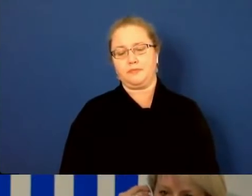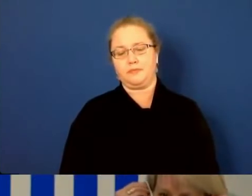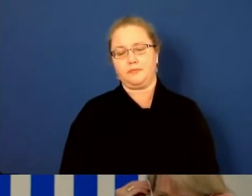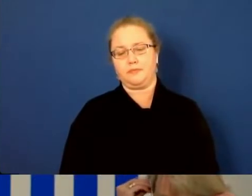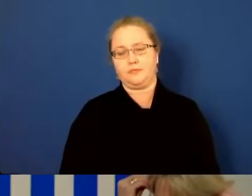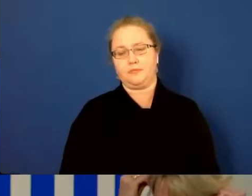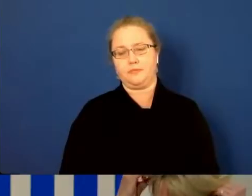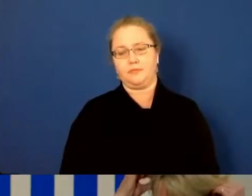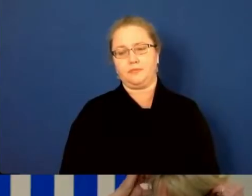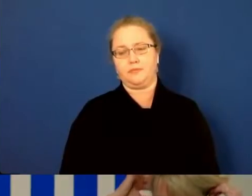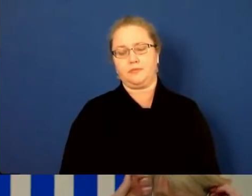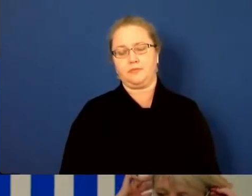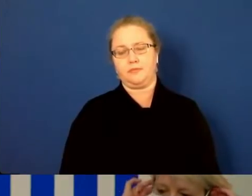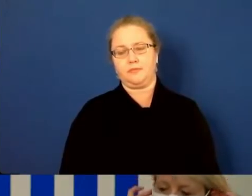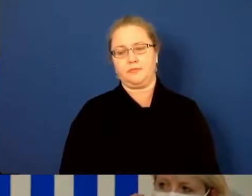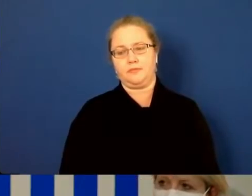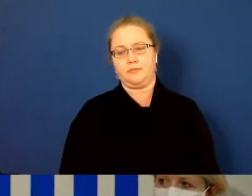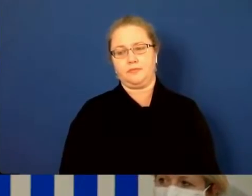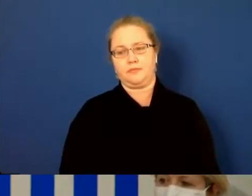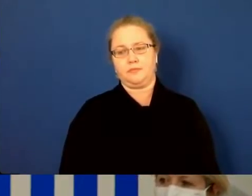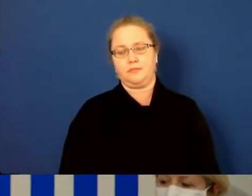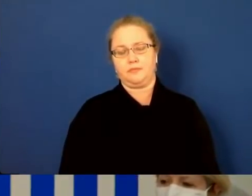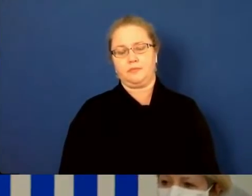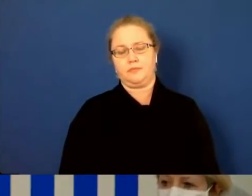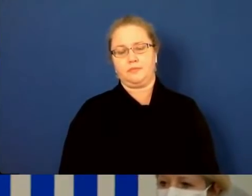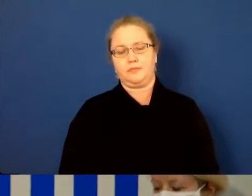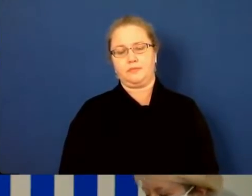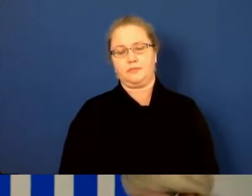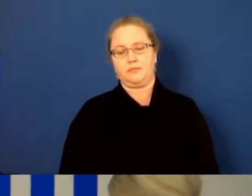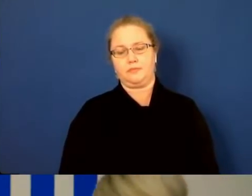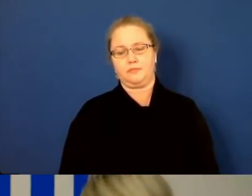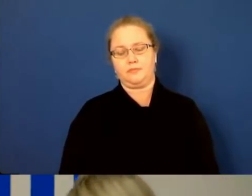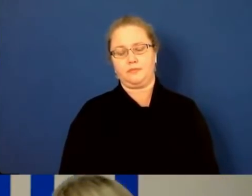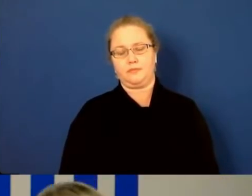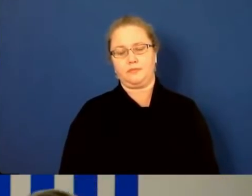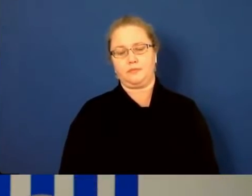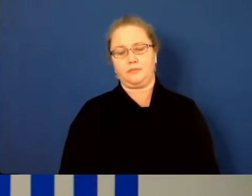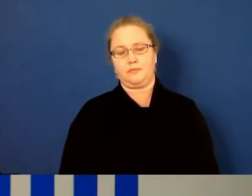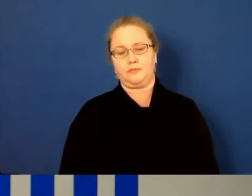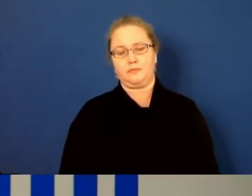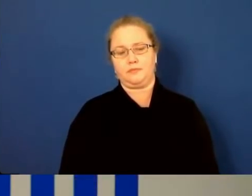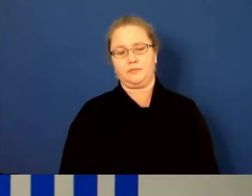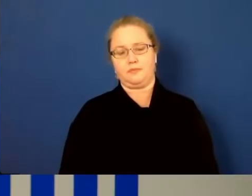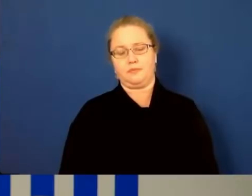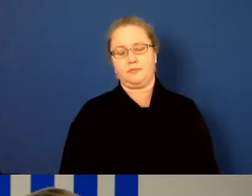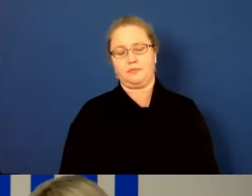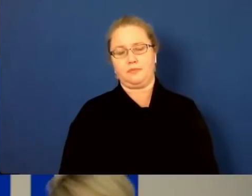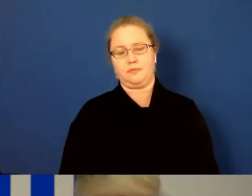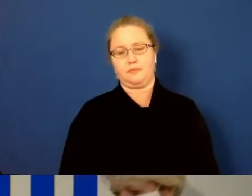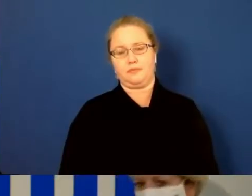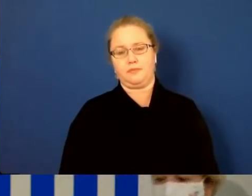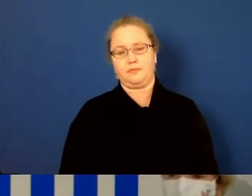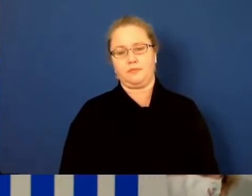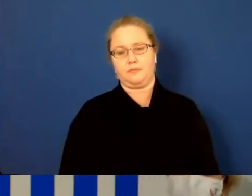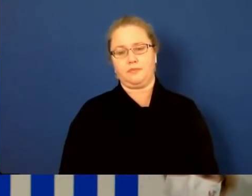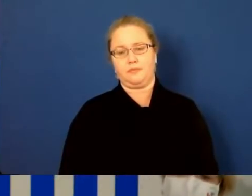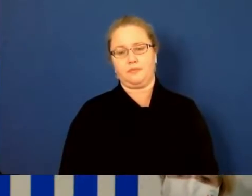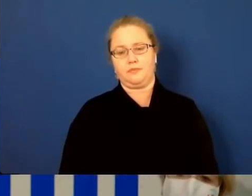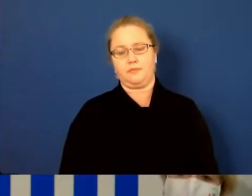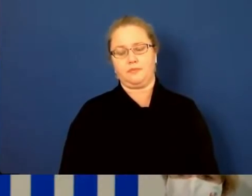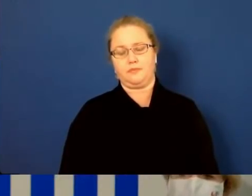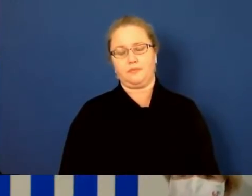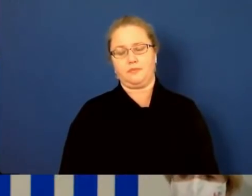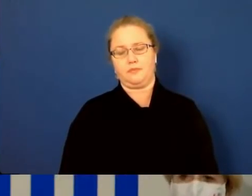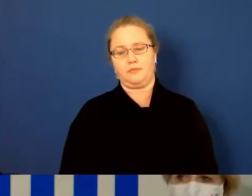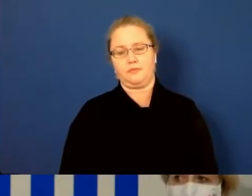sur la télévision, sur la radio, dans d'autres, dans des antennes un peu partout dans la province. Moi-même aussi, le